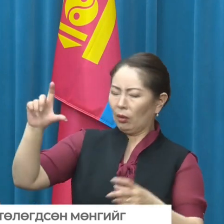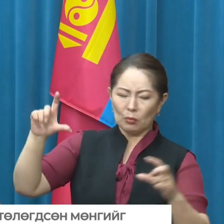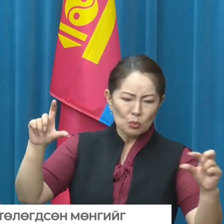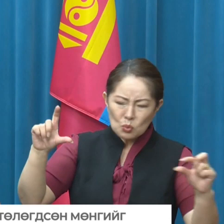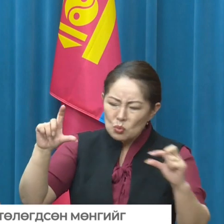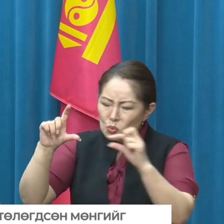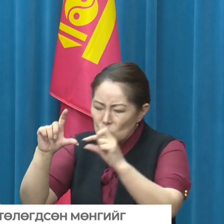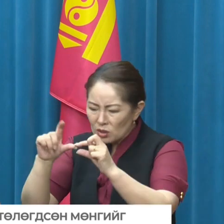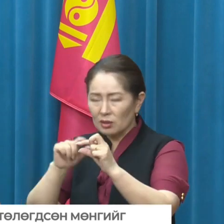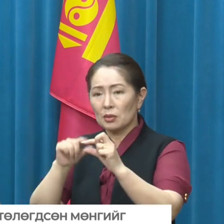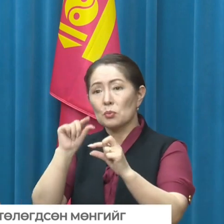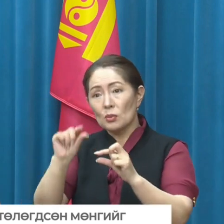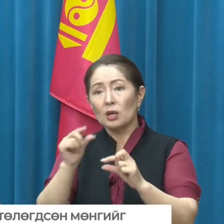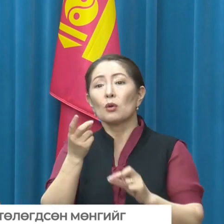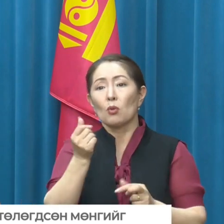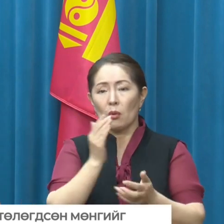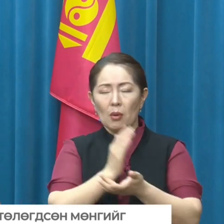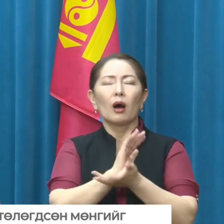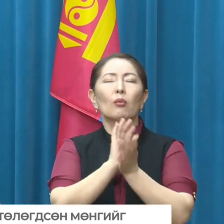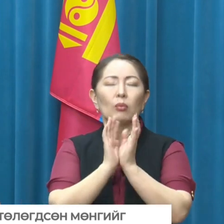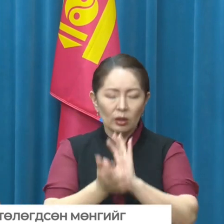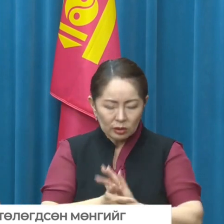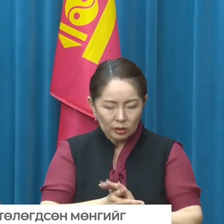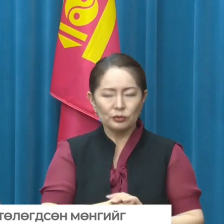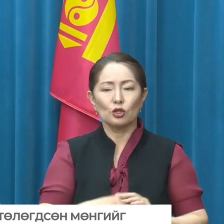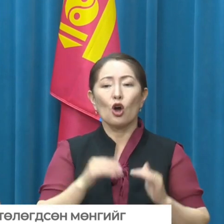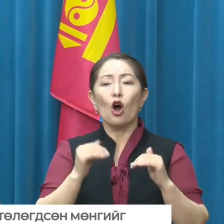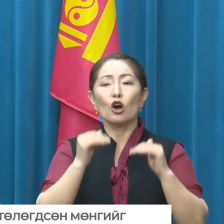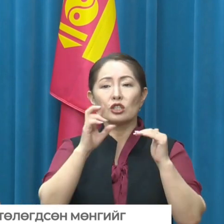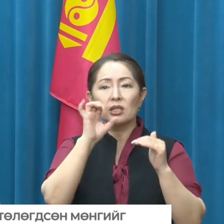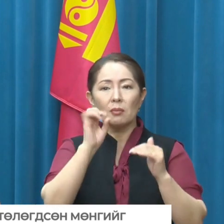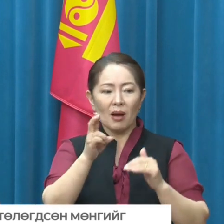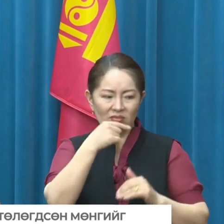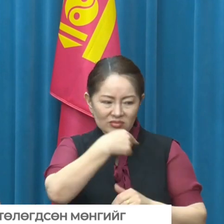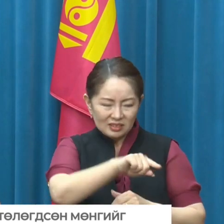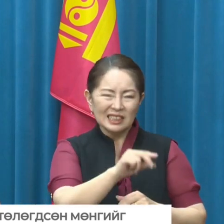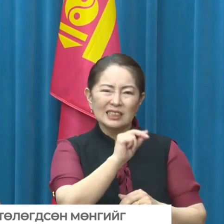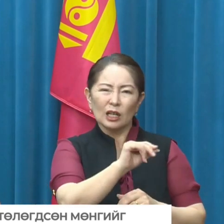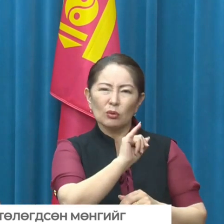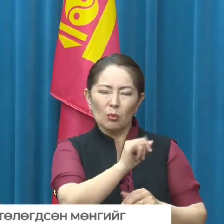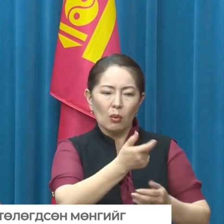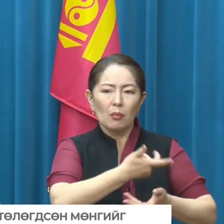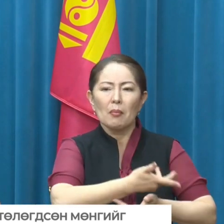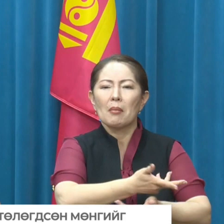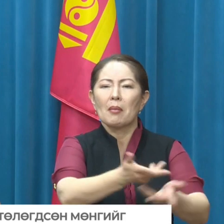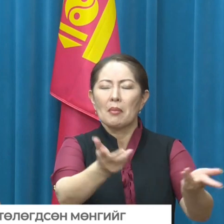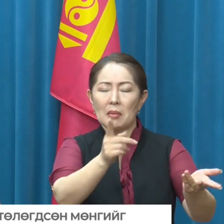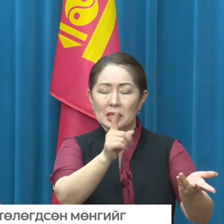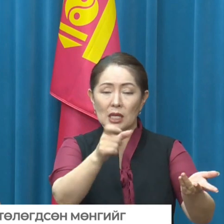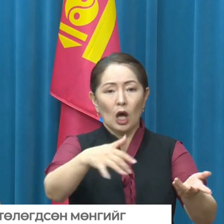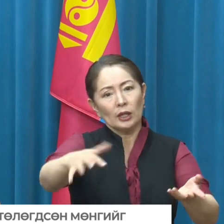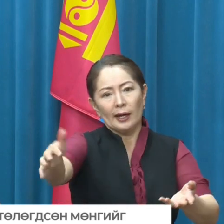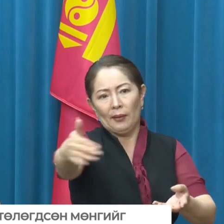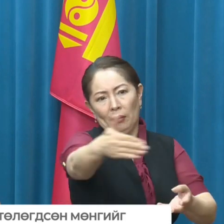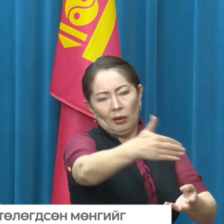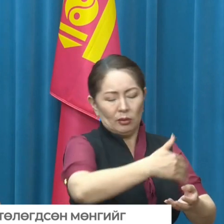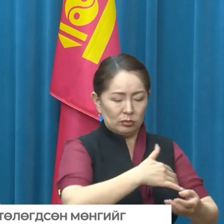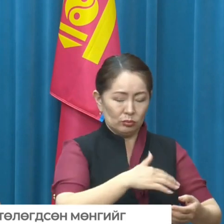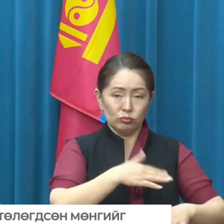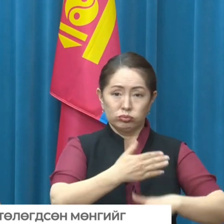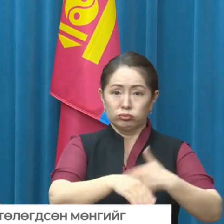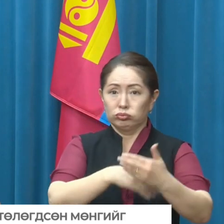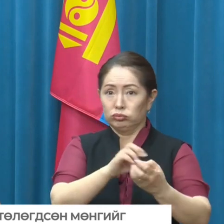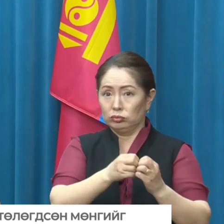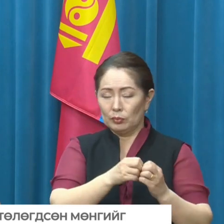дүн. За гисэн хэдэж ямар ч байсан одоо Хөгжлийн банкны чанаргүй зөвлөлт бол нэг үе бодвол хөдөлгөөнд орсон байна.